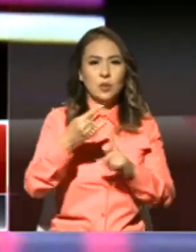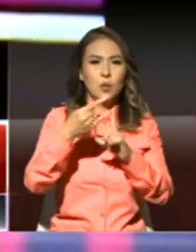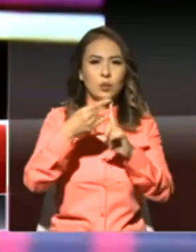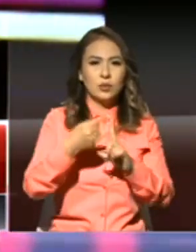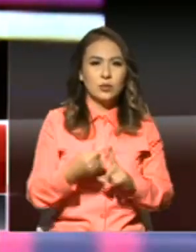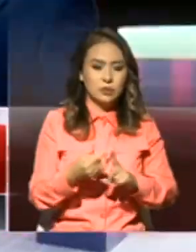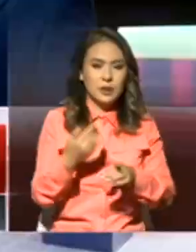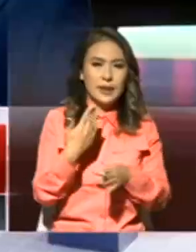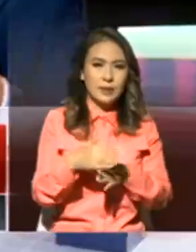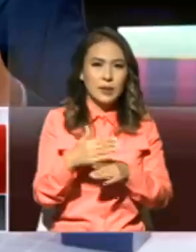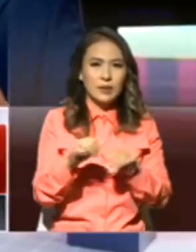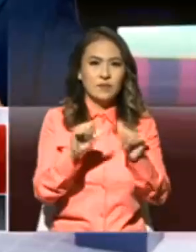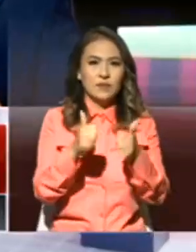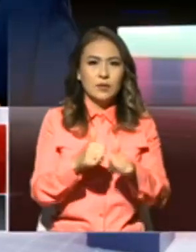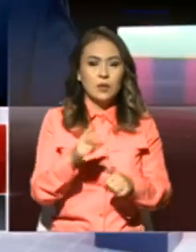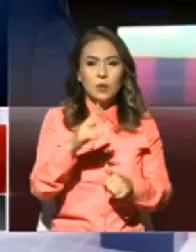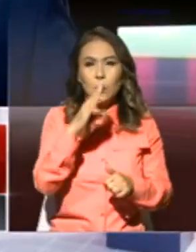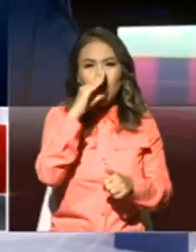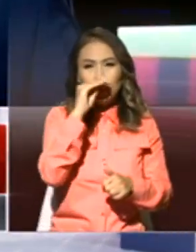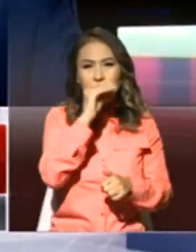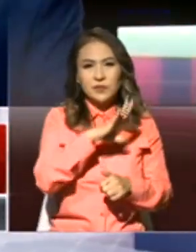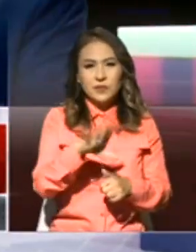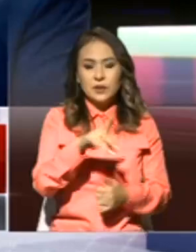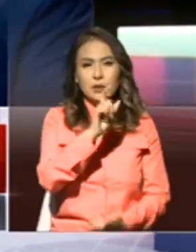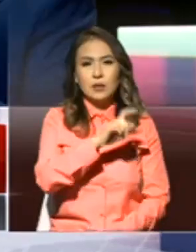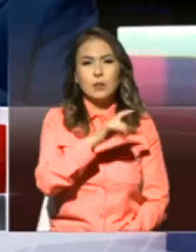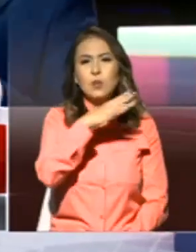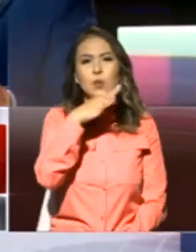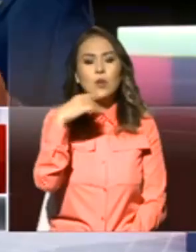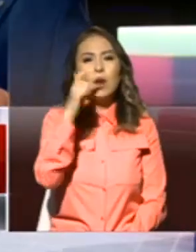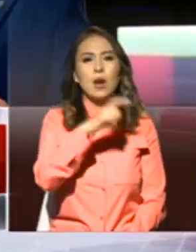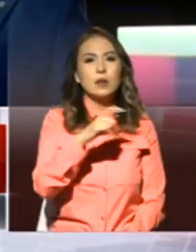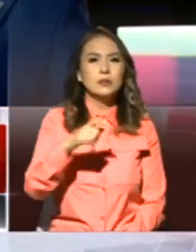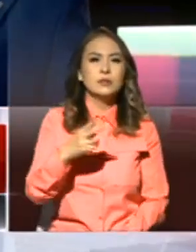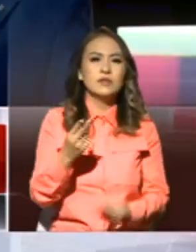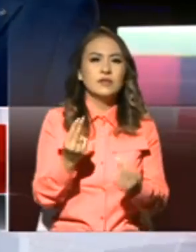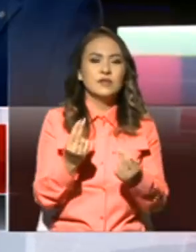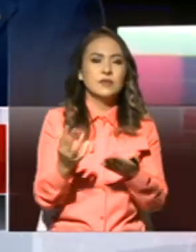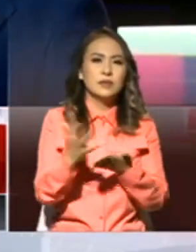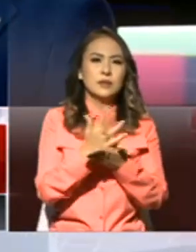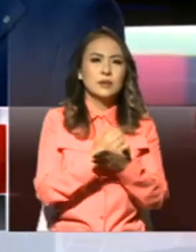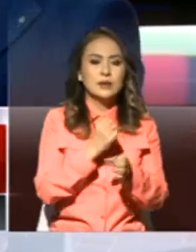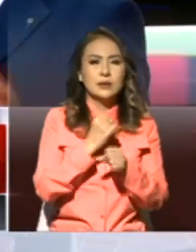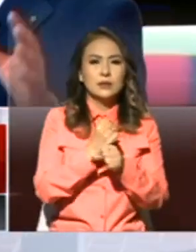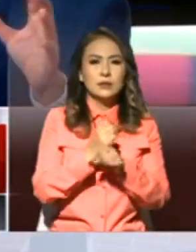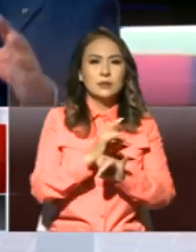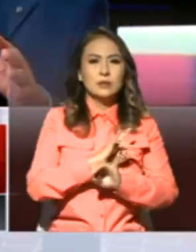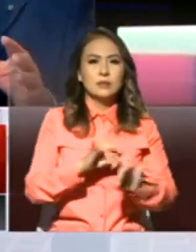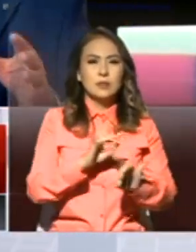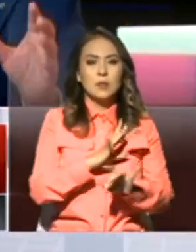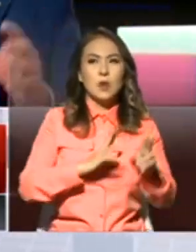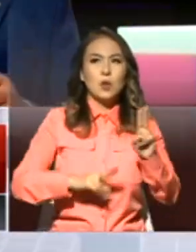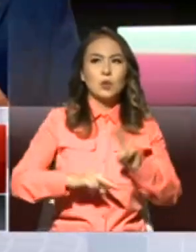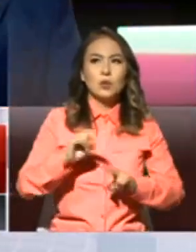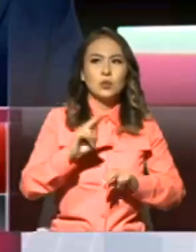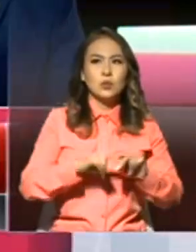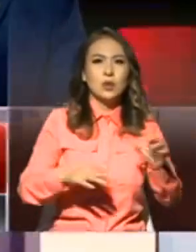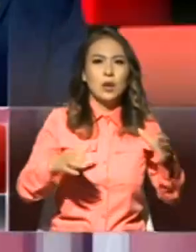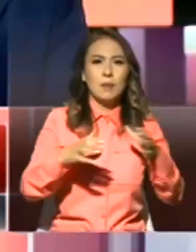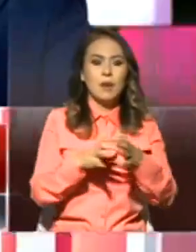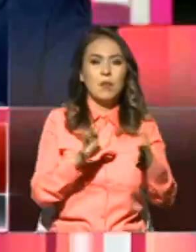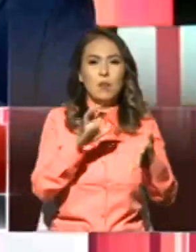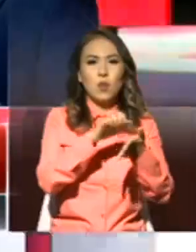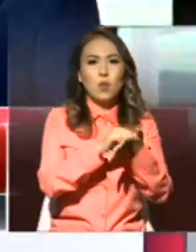ипотеканы, бірақ ешкім үлгер алмай қалып жатыр. Көптеген азаматтар өзінің ақшаларын жаңа жастан өмешке басында айтып өтті ғой, жаңа құрылыс компанияларына салып брон жасап